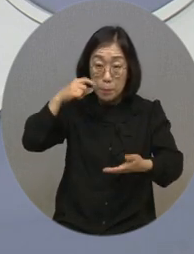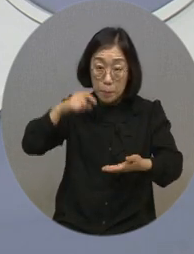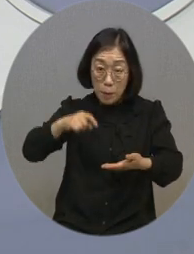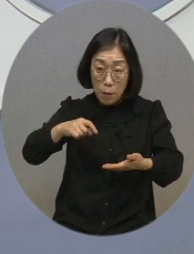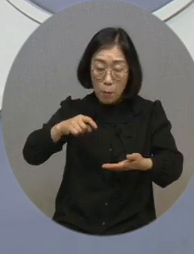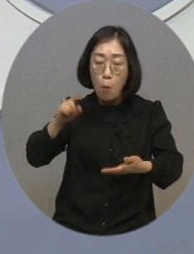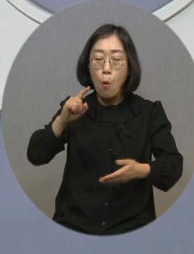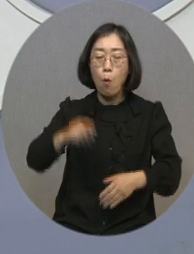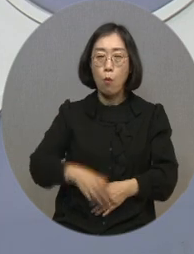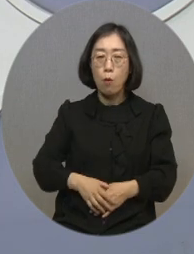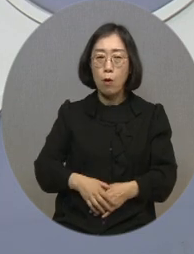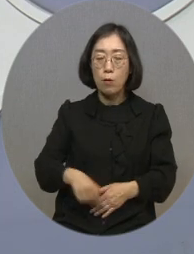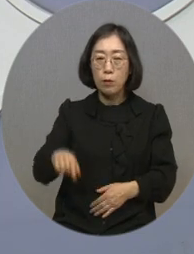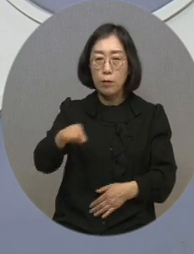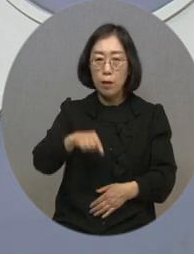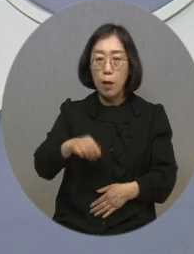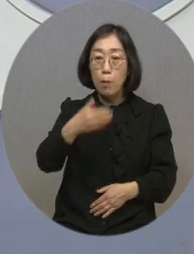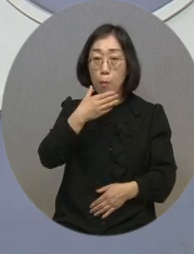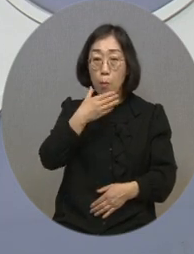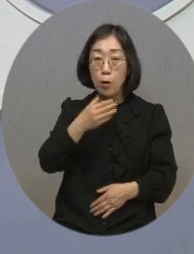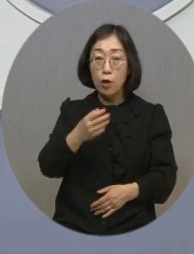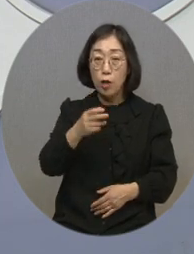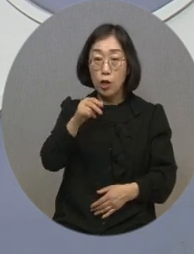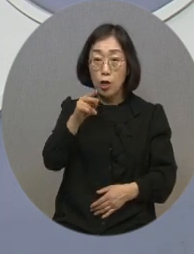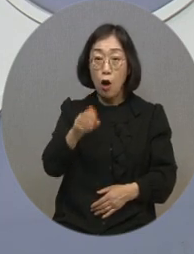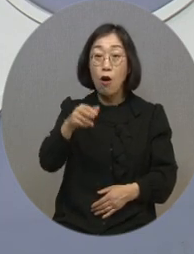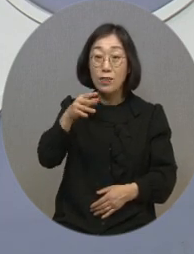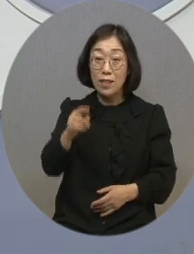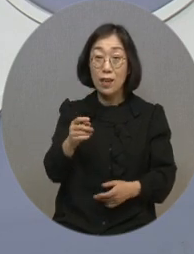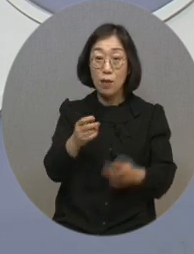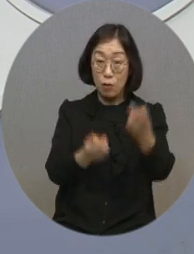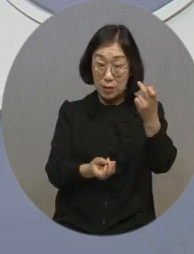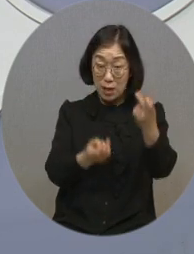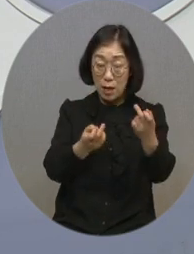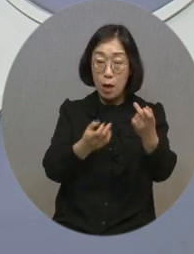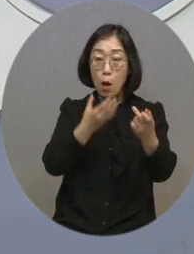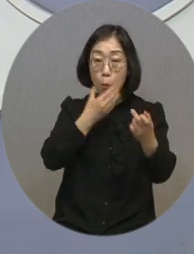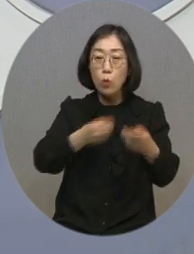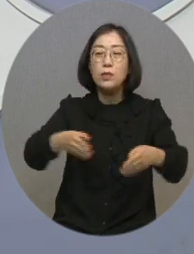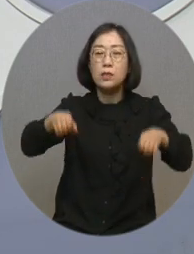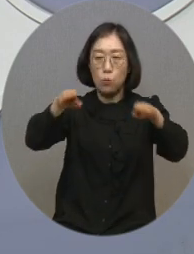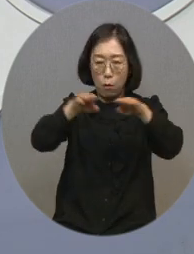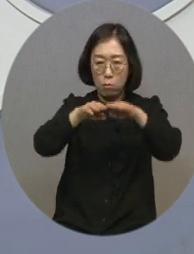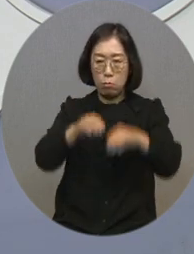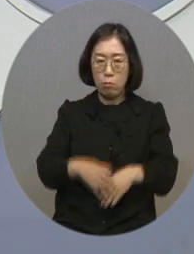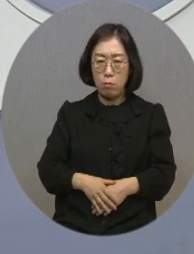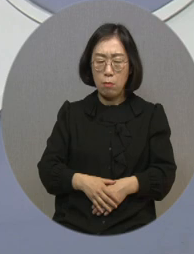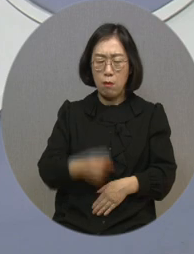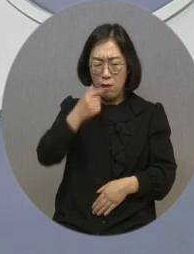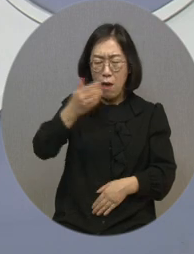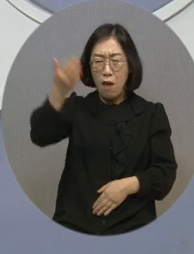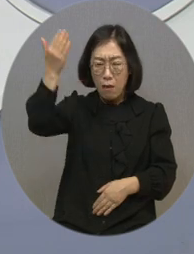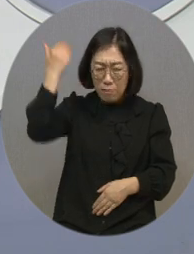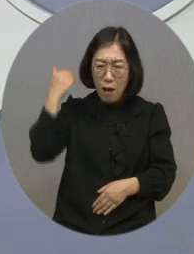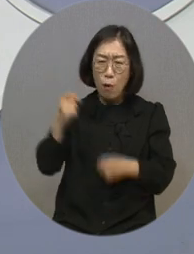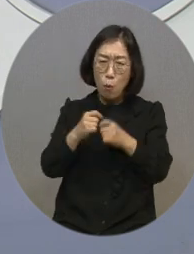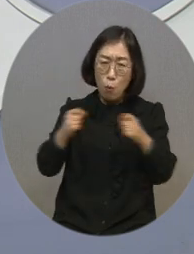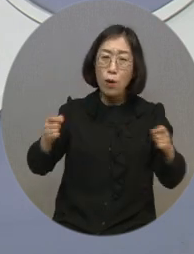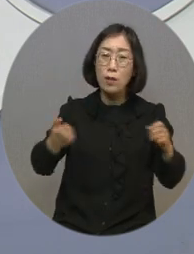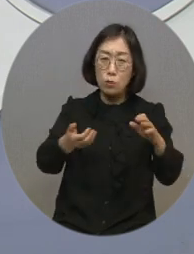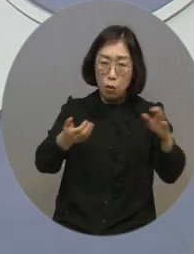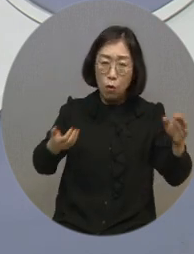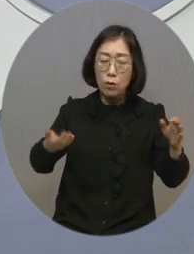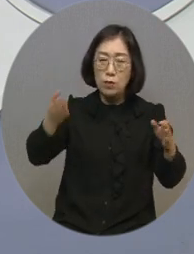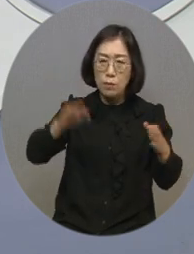한 사건이 형제 복지원 사건이었는데. 정말 그 옛날이긴 하지만은 너무나 안타깝더라고요. 이제 소위 말하는